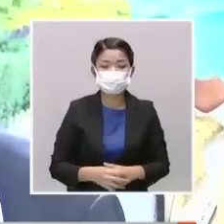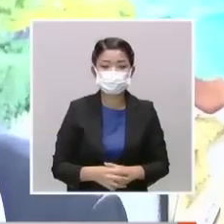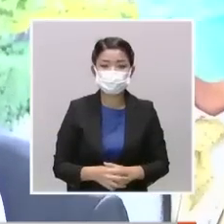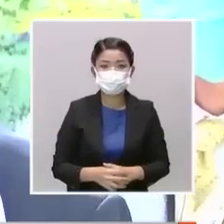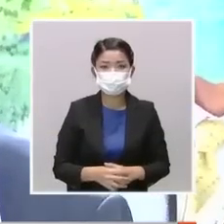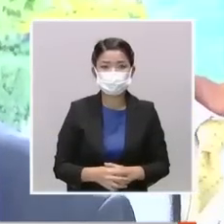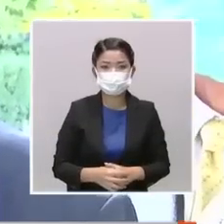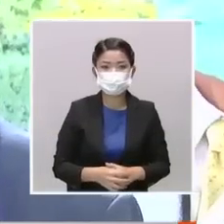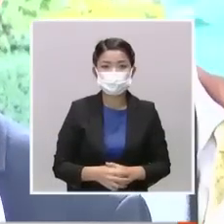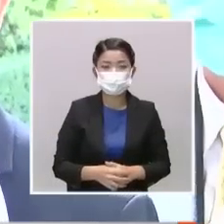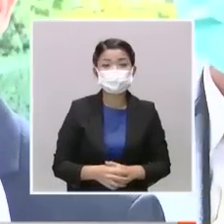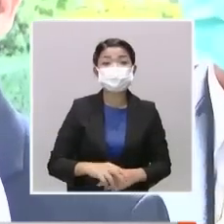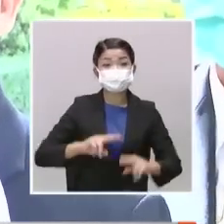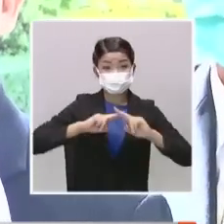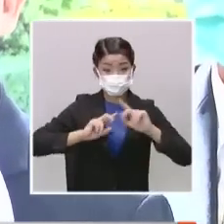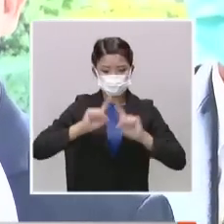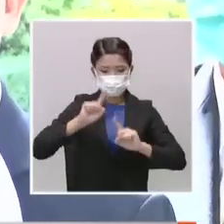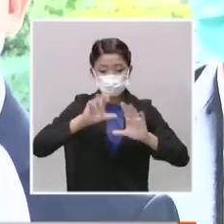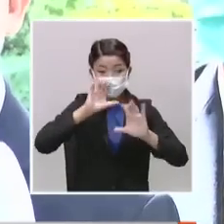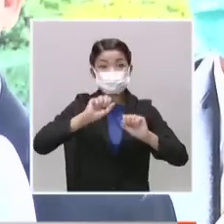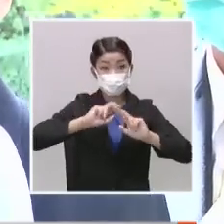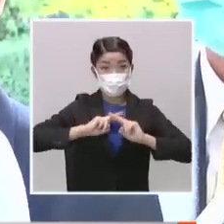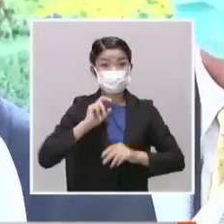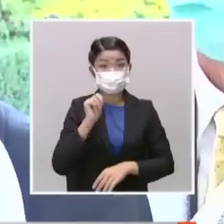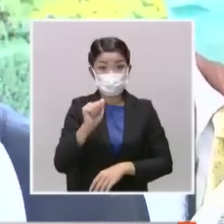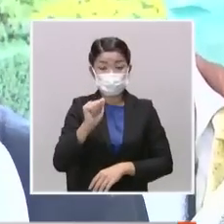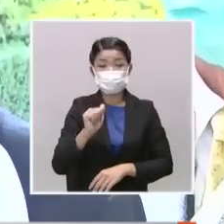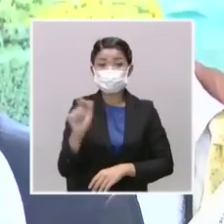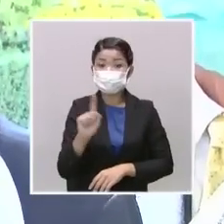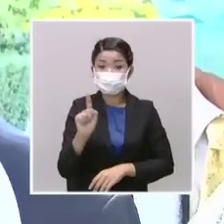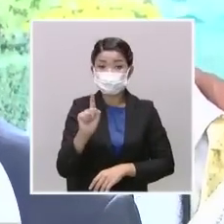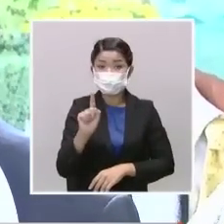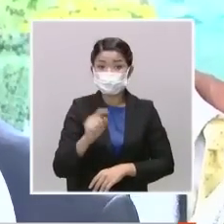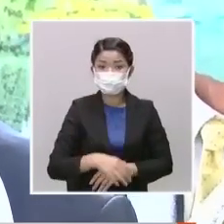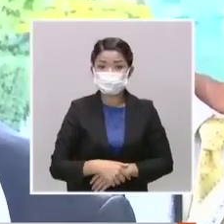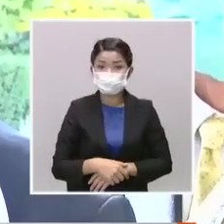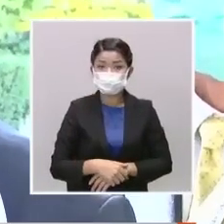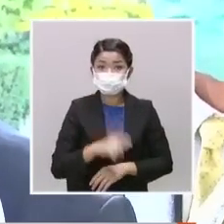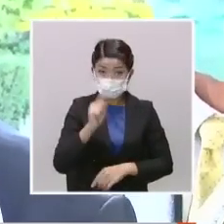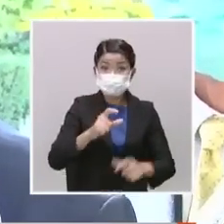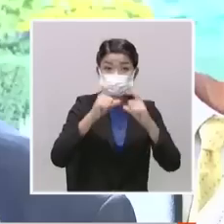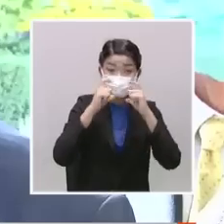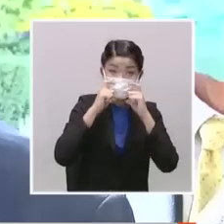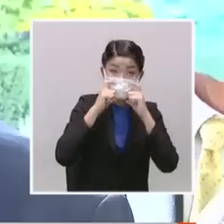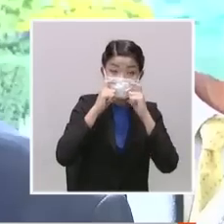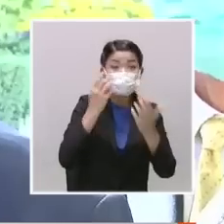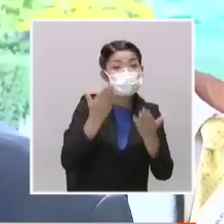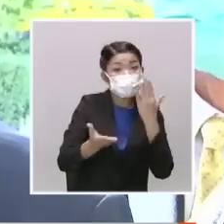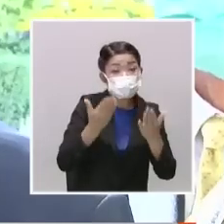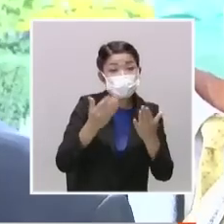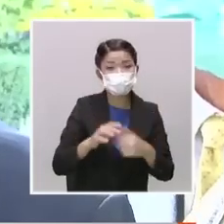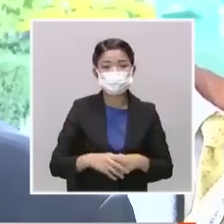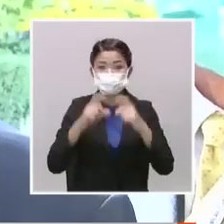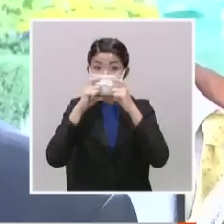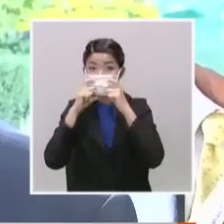ก็สามารถประเมินสถานการณ์ตนเองได้นะครับว่าอยู่ในสถานการณ์ไหนควรใส่นะครับอยู่ในสถ